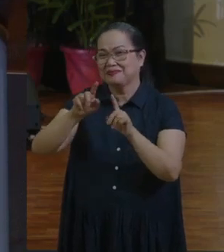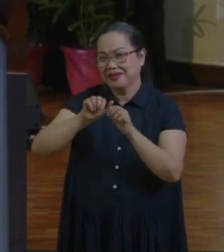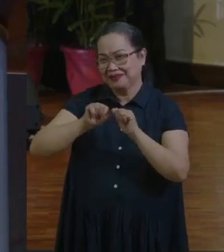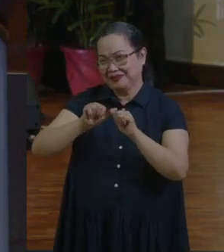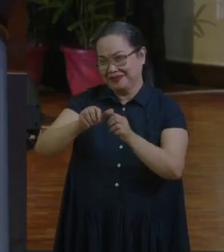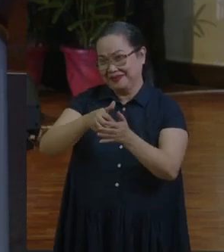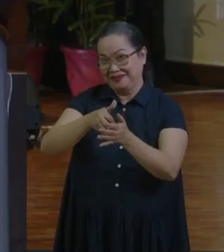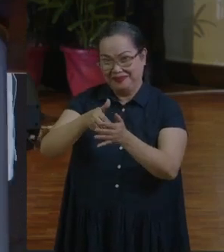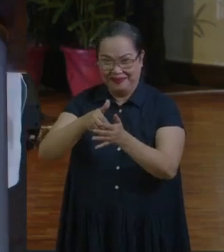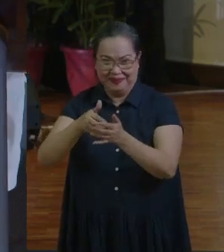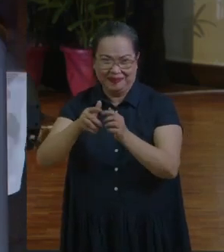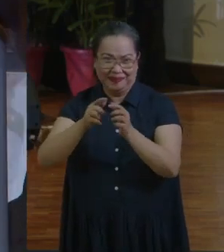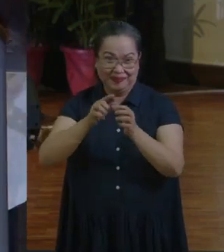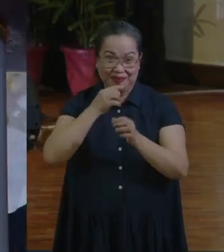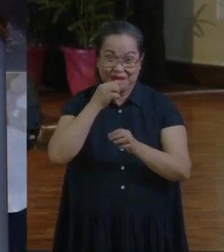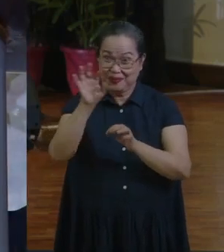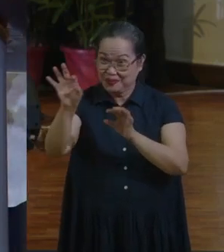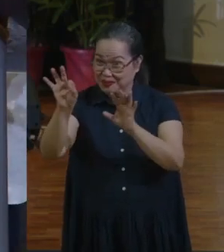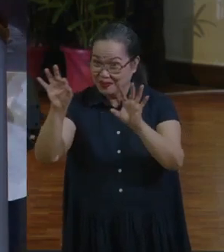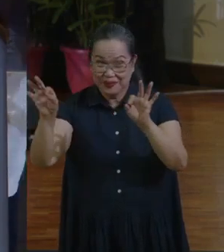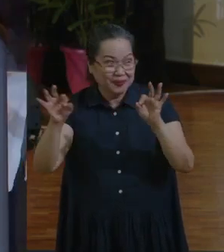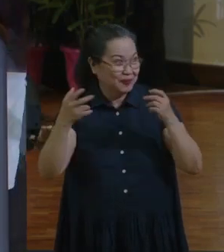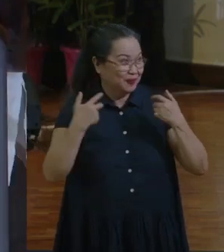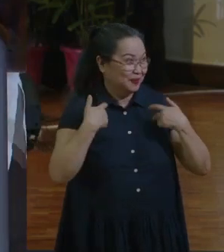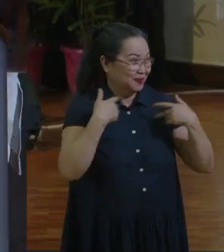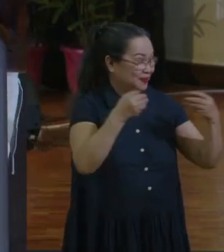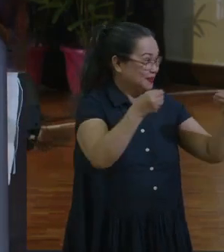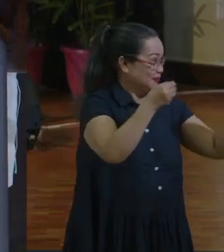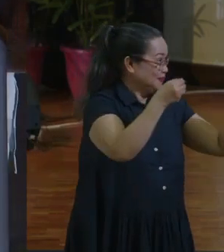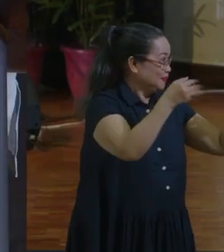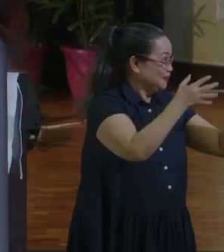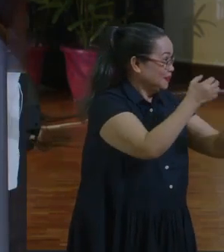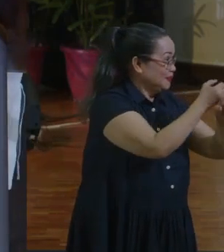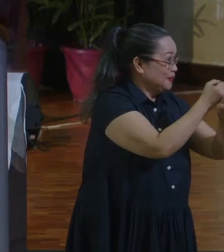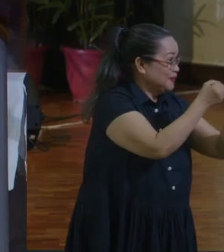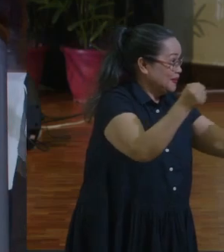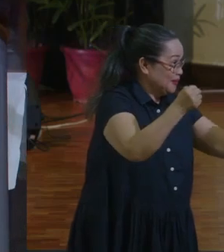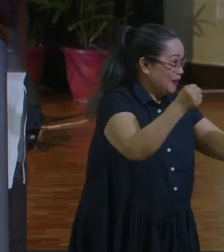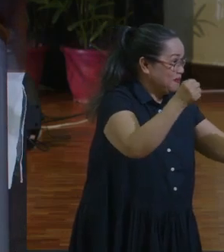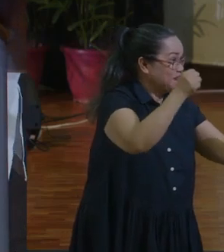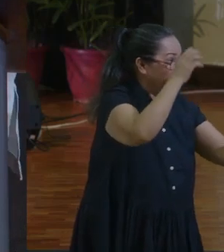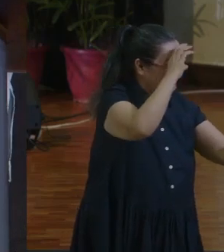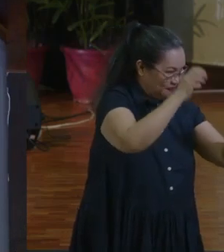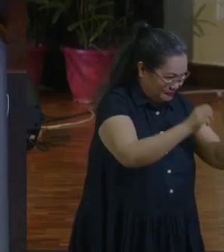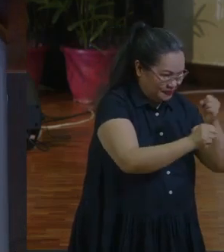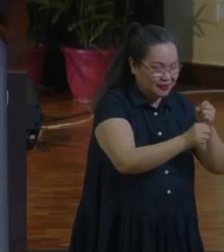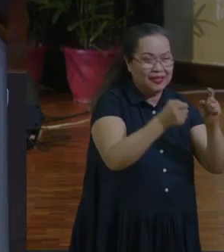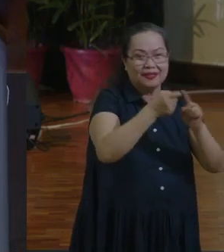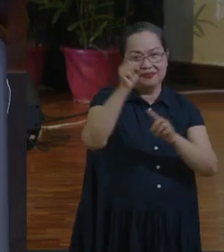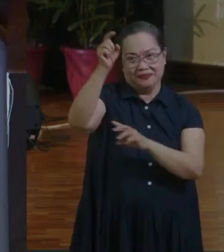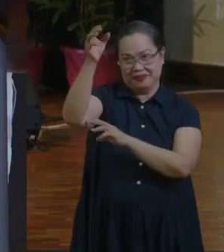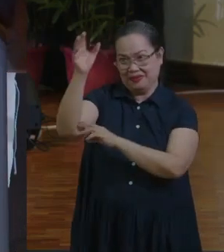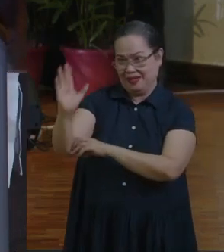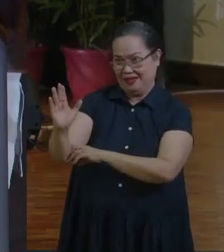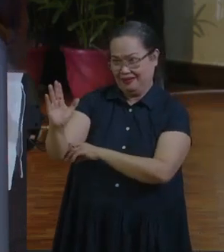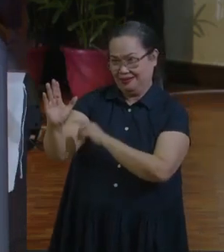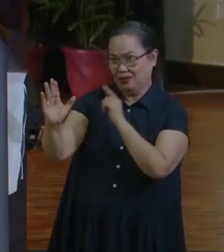mga tunay na hinirang ni Jesus ay binigyan ng nakaliligtas na pananampalataya na galing mismo sa